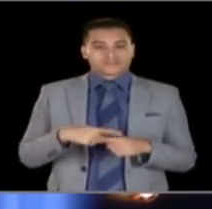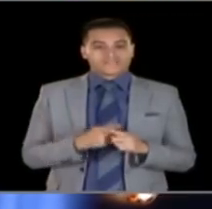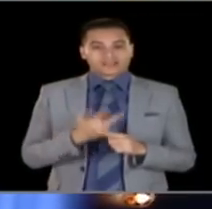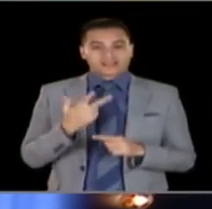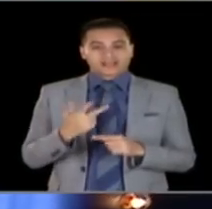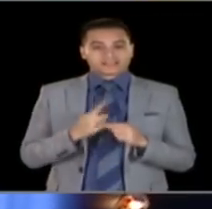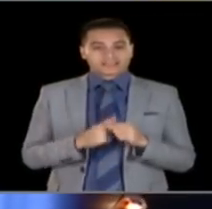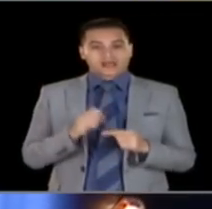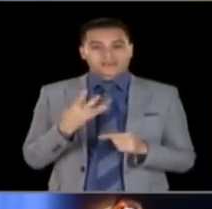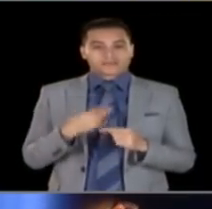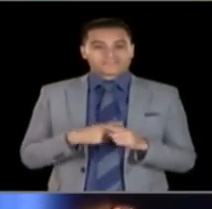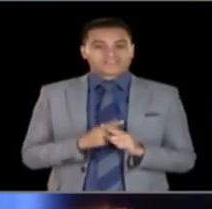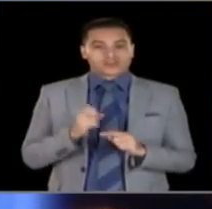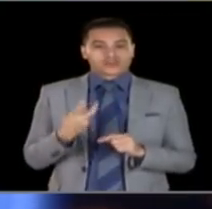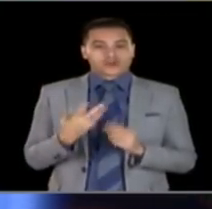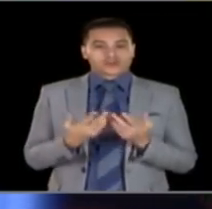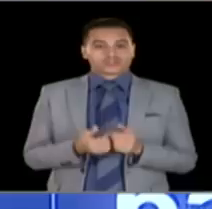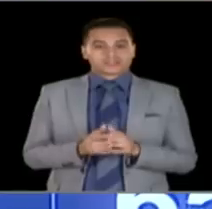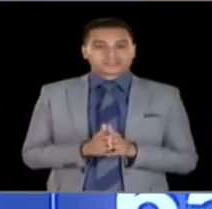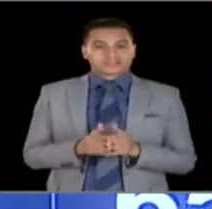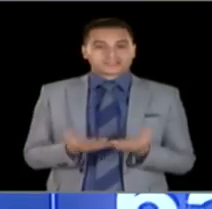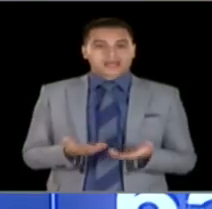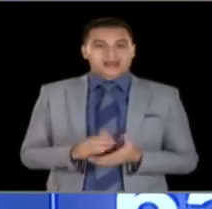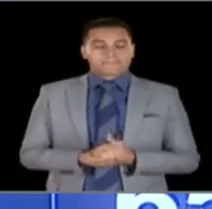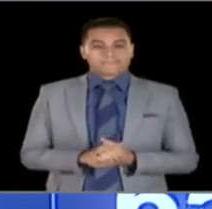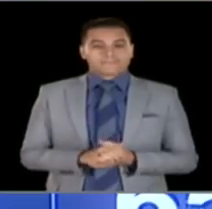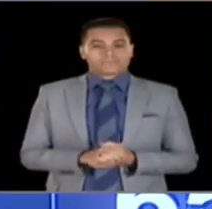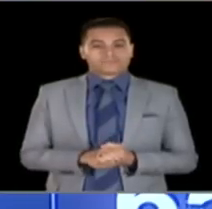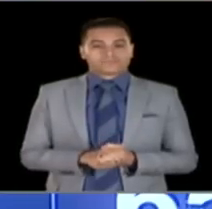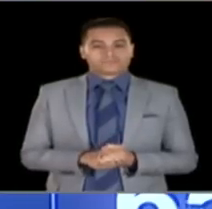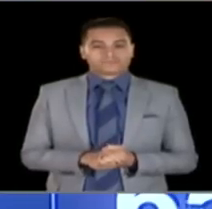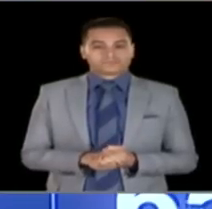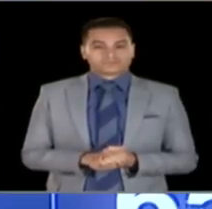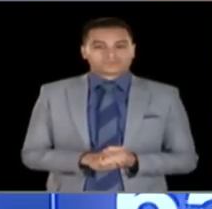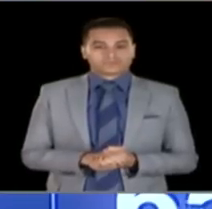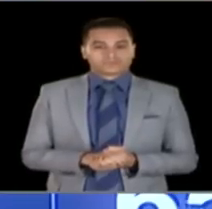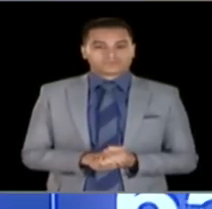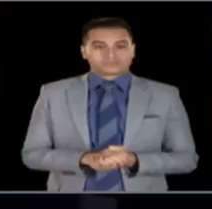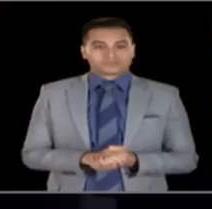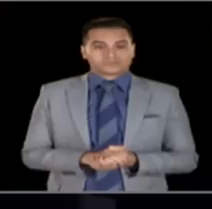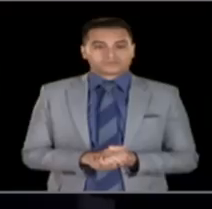69 في 3 زائد 14 في 12